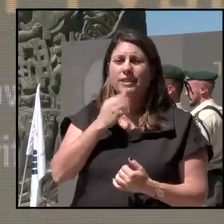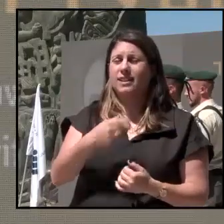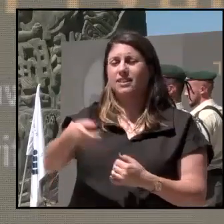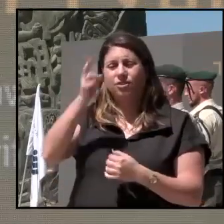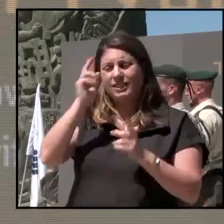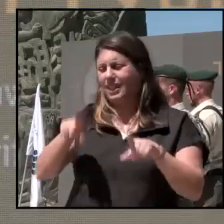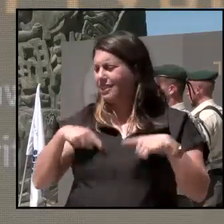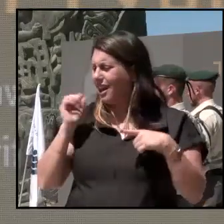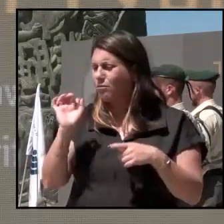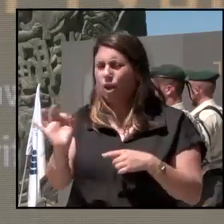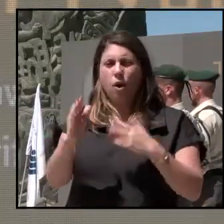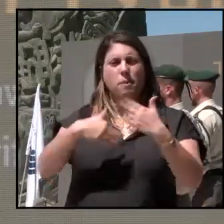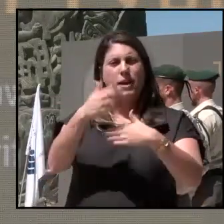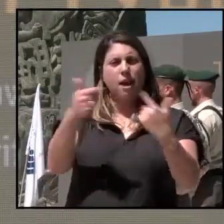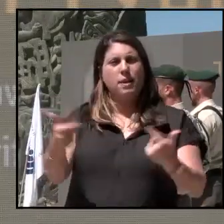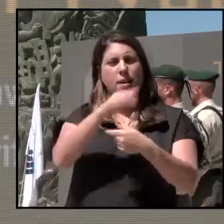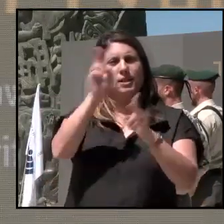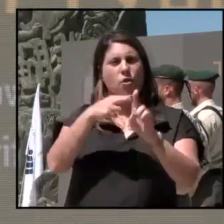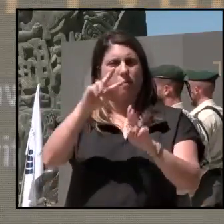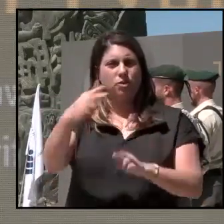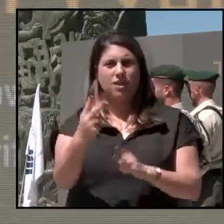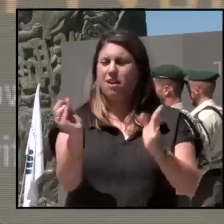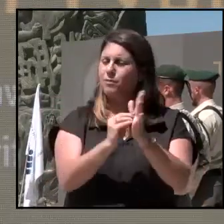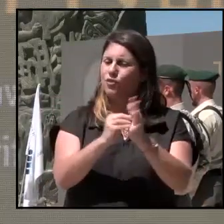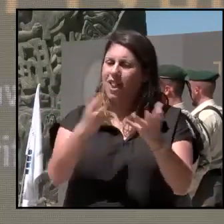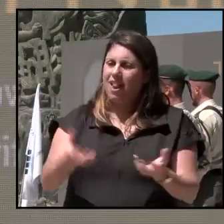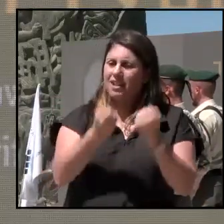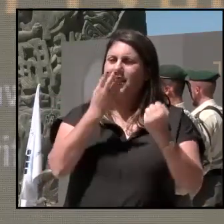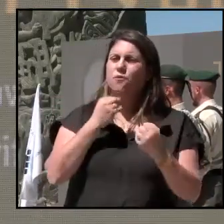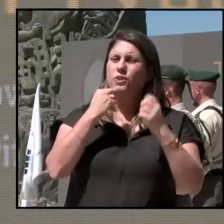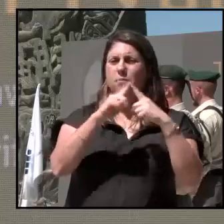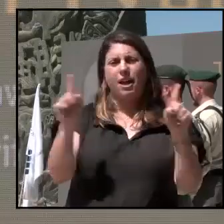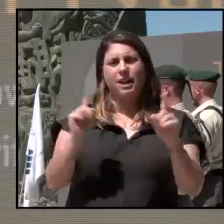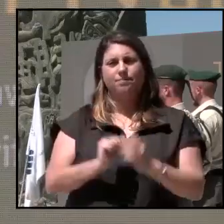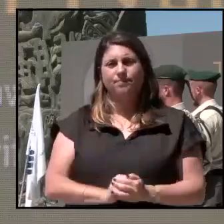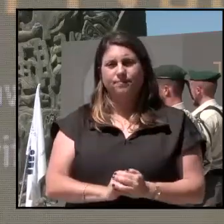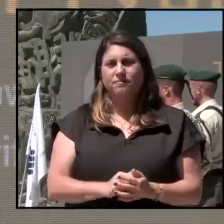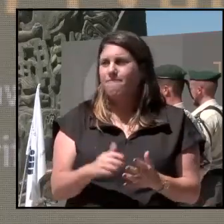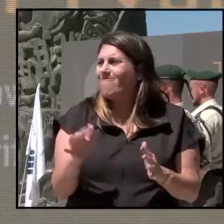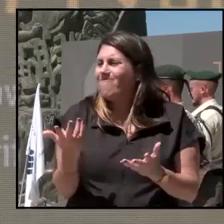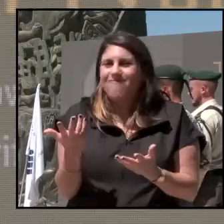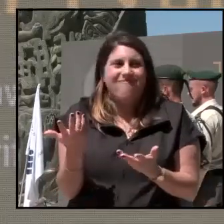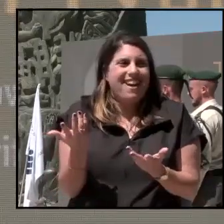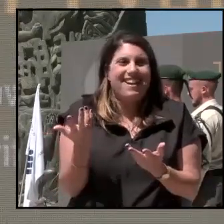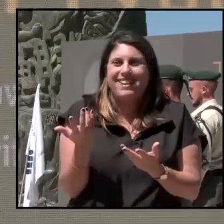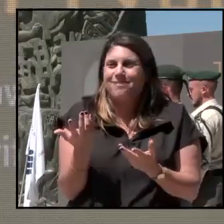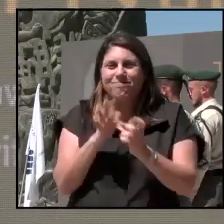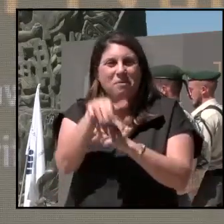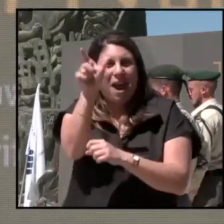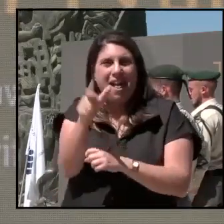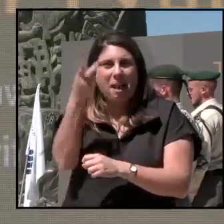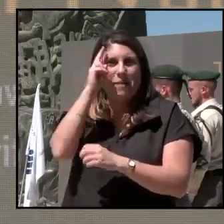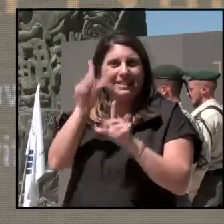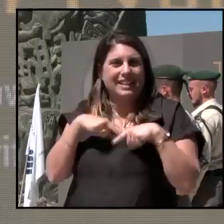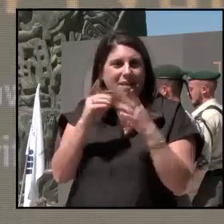שסיכן את נפשו במהלך מלחמת העולם השנייה כדי להציל יהודים אחרים. מה מביא אדם לסכן את עצמו כדי